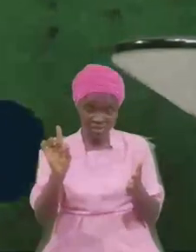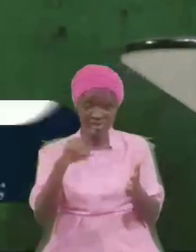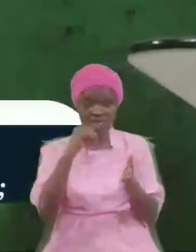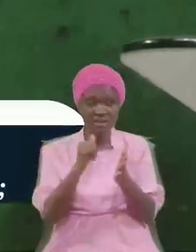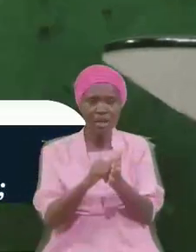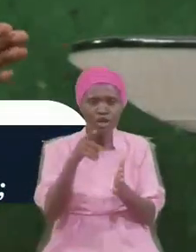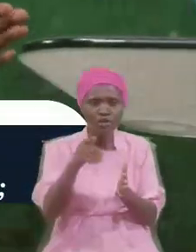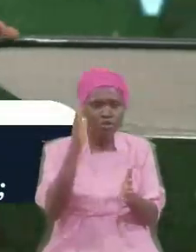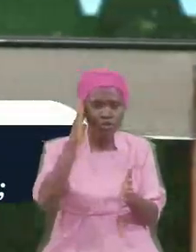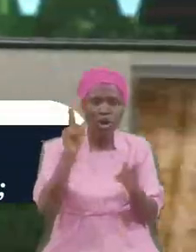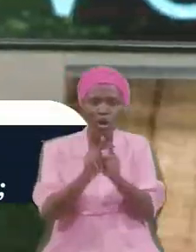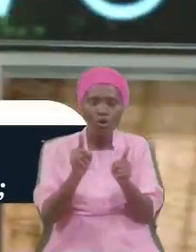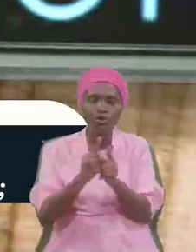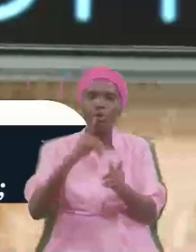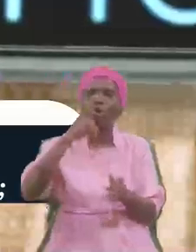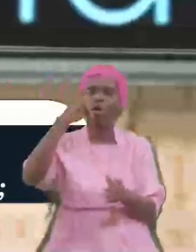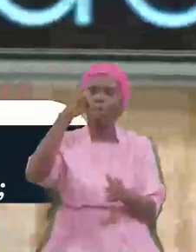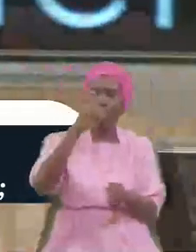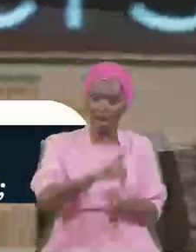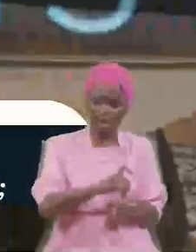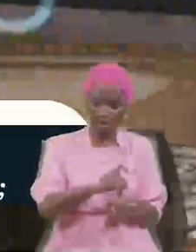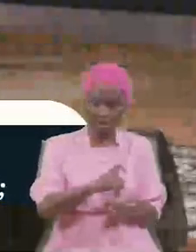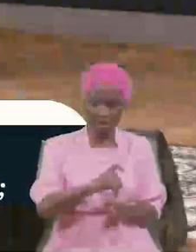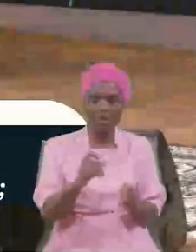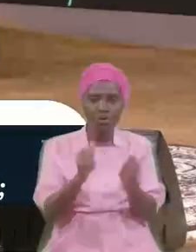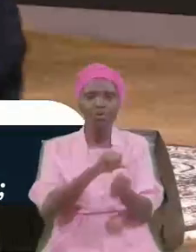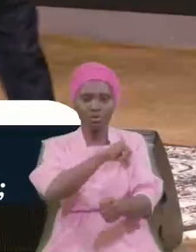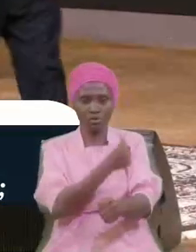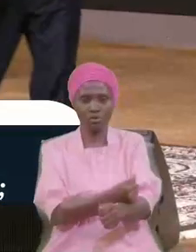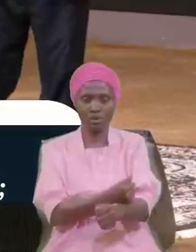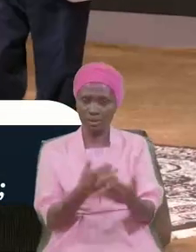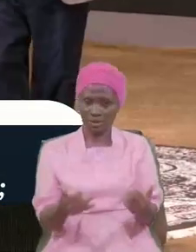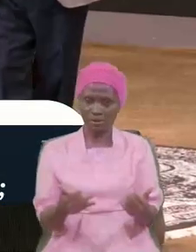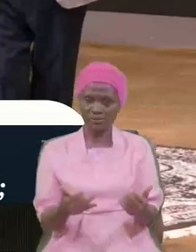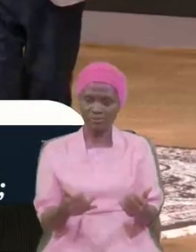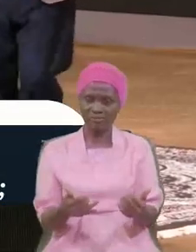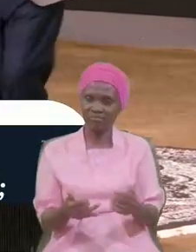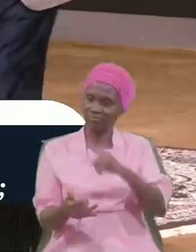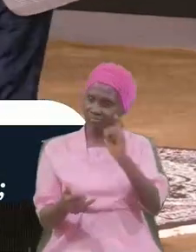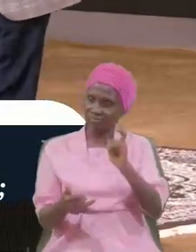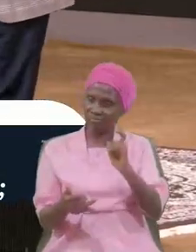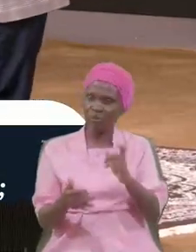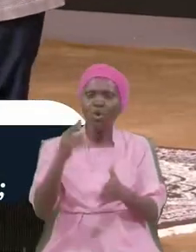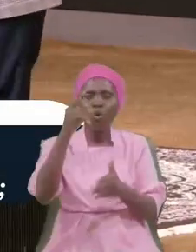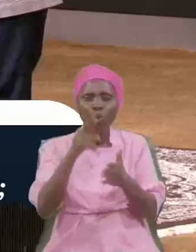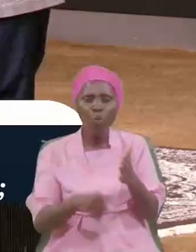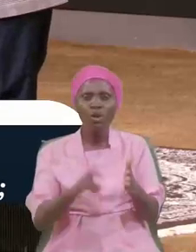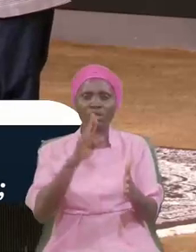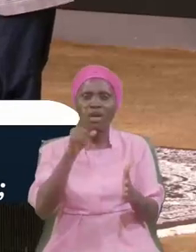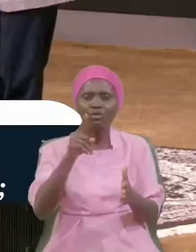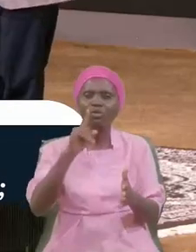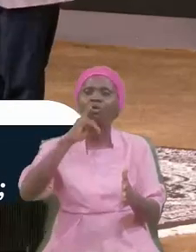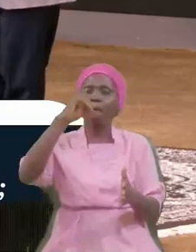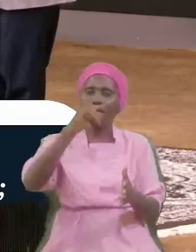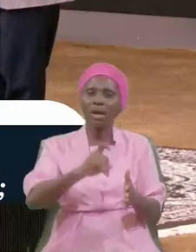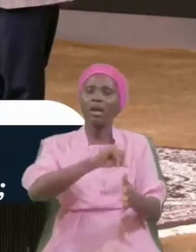À tes résolutions répondra le succès. Qu'est-ce que vous allez décréter ce soir? Qu'est-ce que vous allez dire au Seigneur